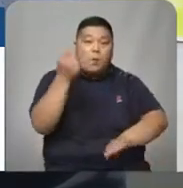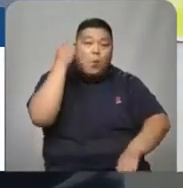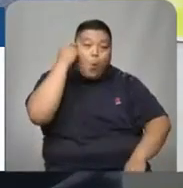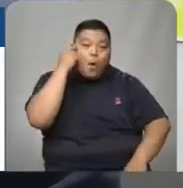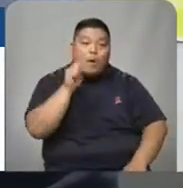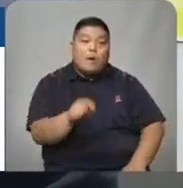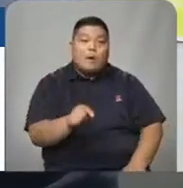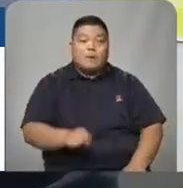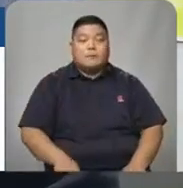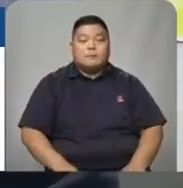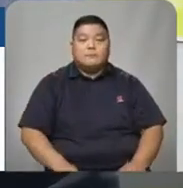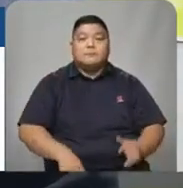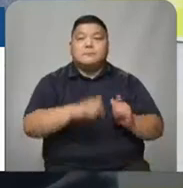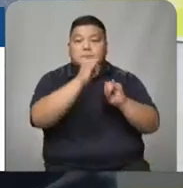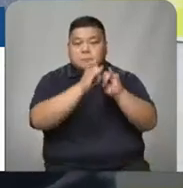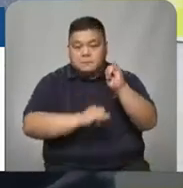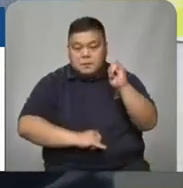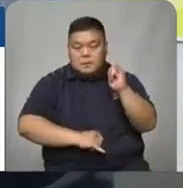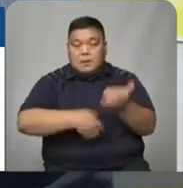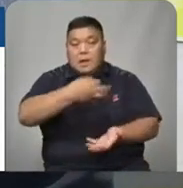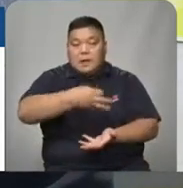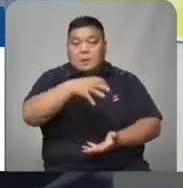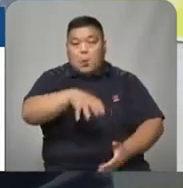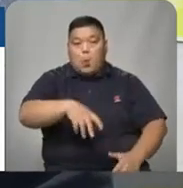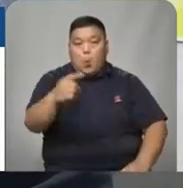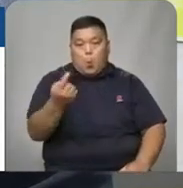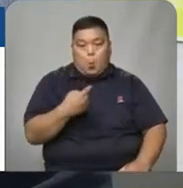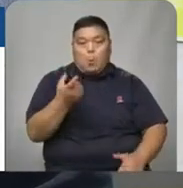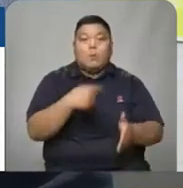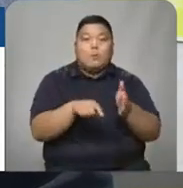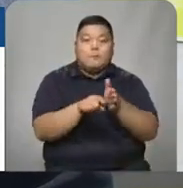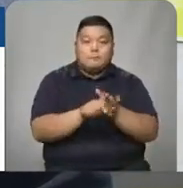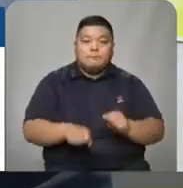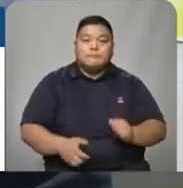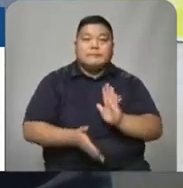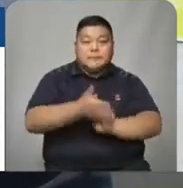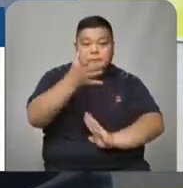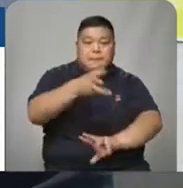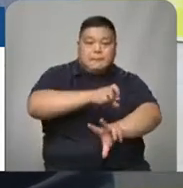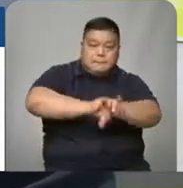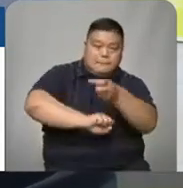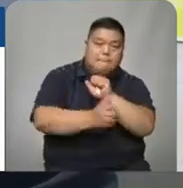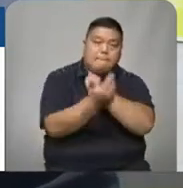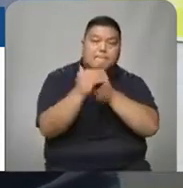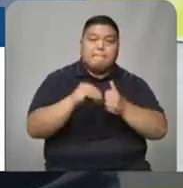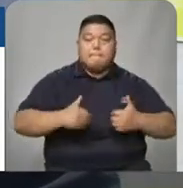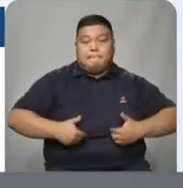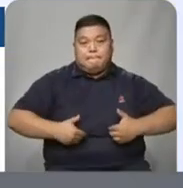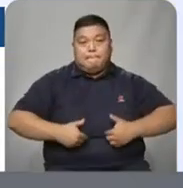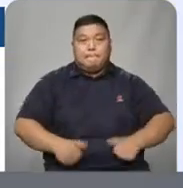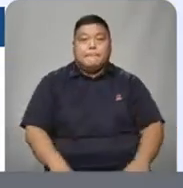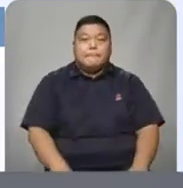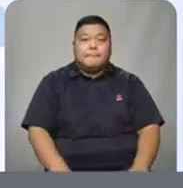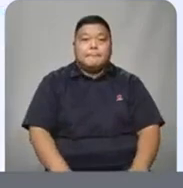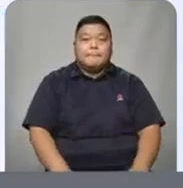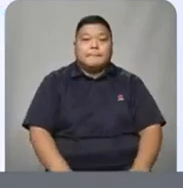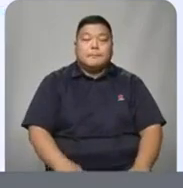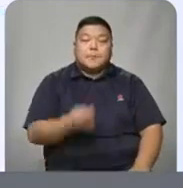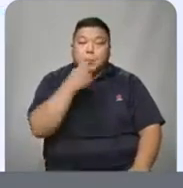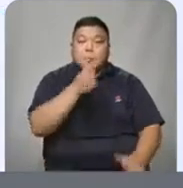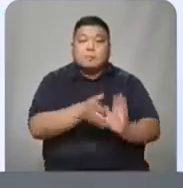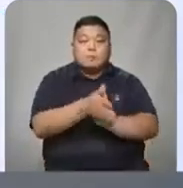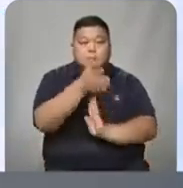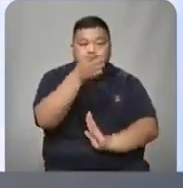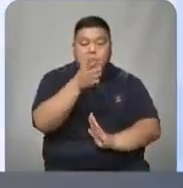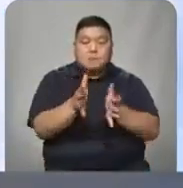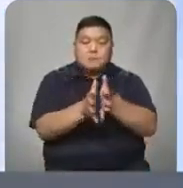시대적 가책에는 유물이 보존되는 그런 도시를 보기 위해서 오는 것입니다 시에서도 적극 나서서 보호해야 합니다 속초시는